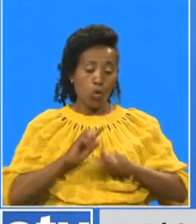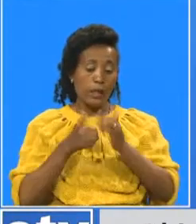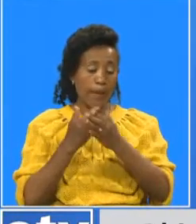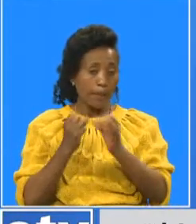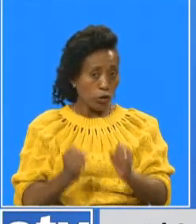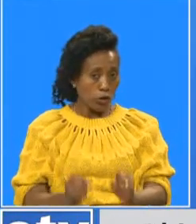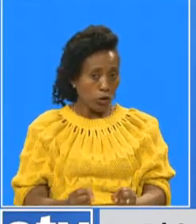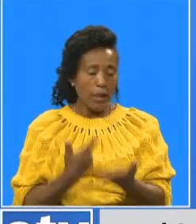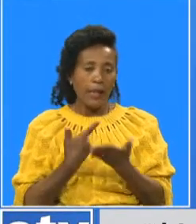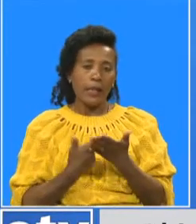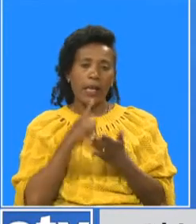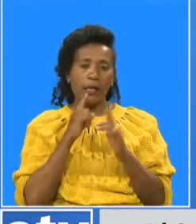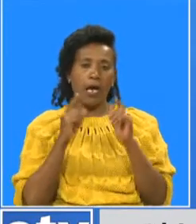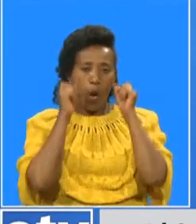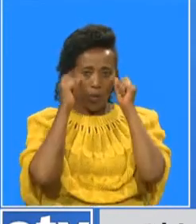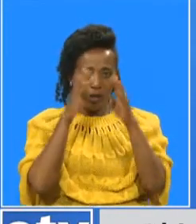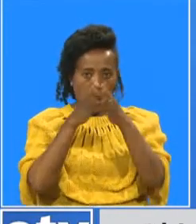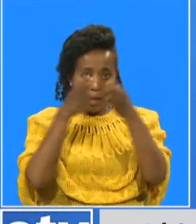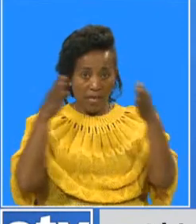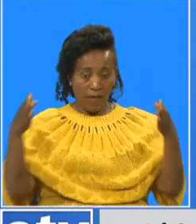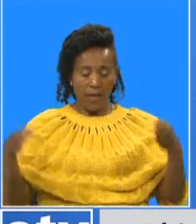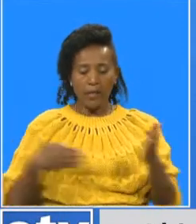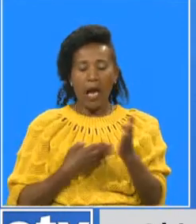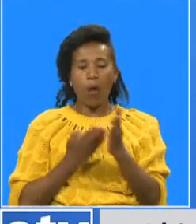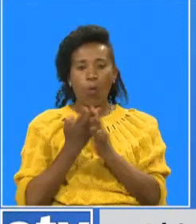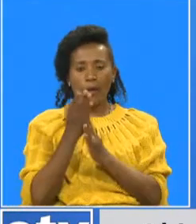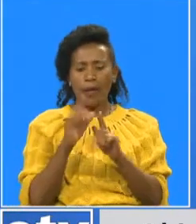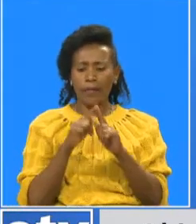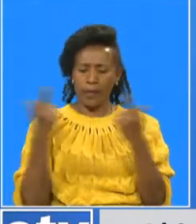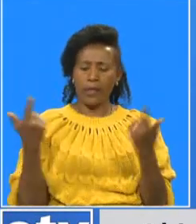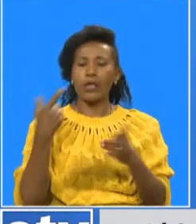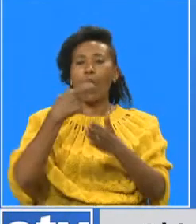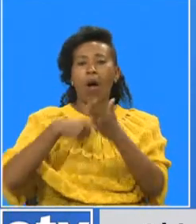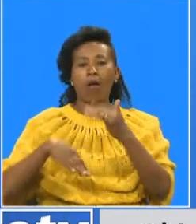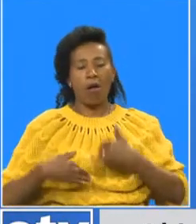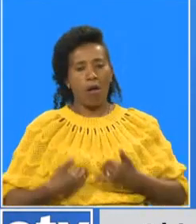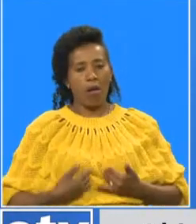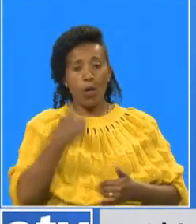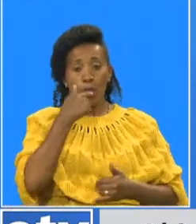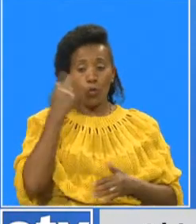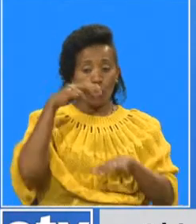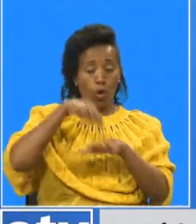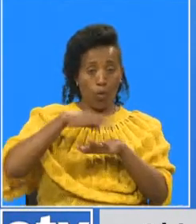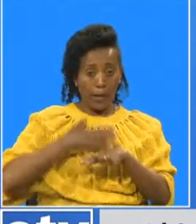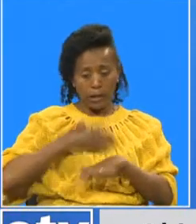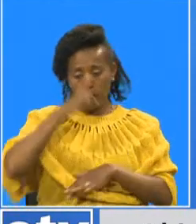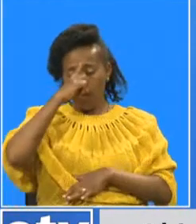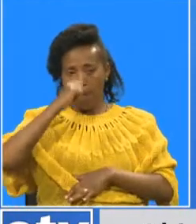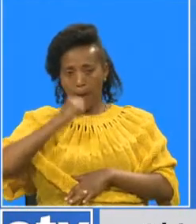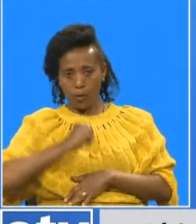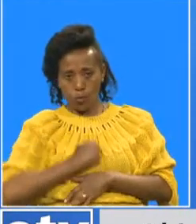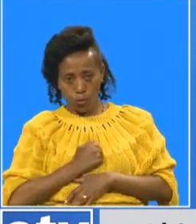ስለሚችል ይህንን አዌርነስ ከመፍጠር አኳያ ትልቅ ቫሊዩ አለው ብሎ ተቋማችን በማመኑ